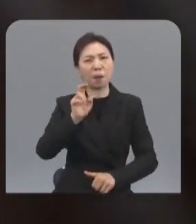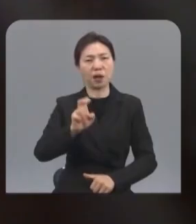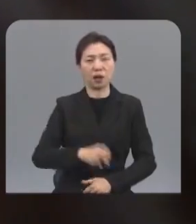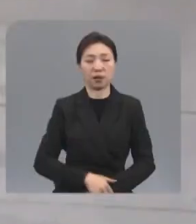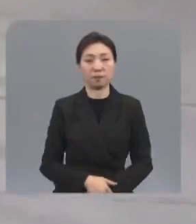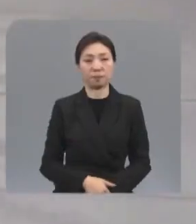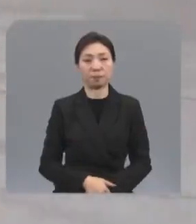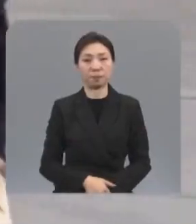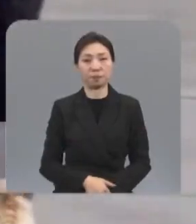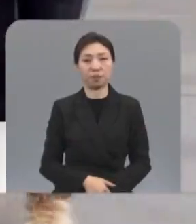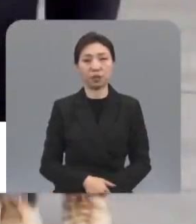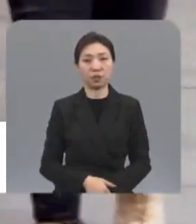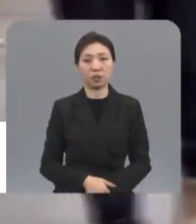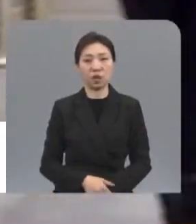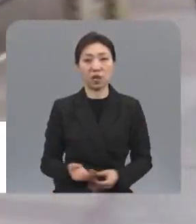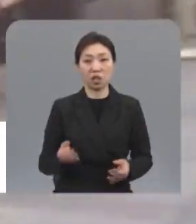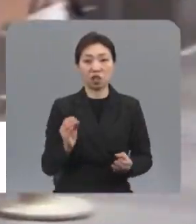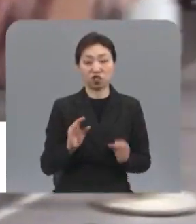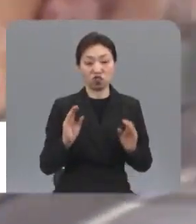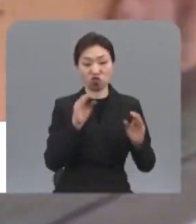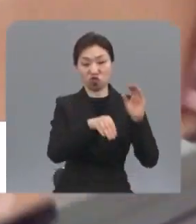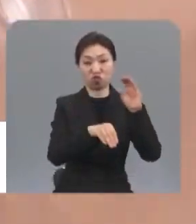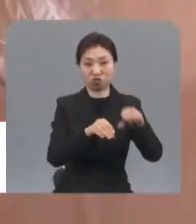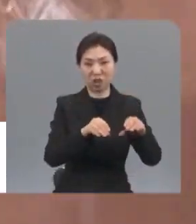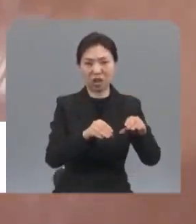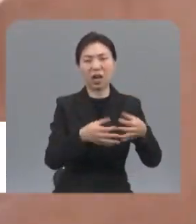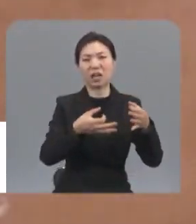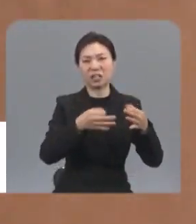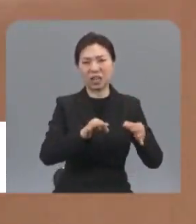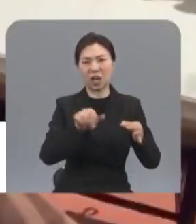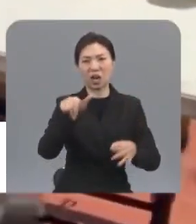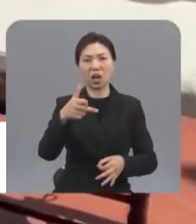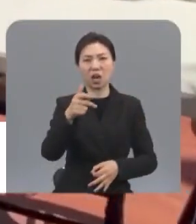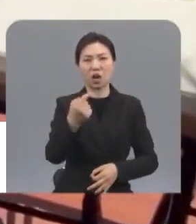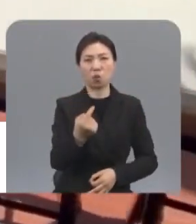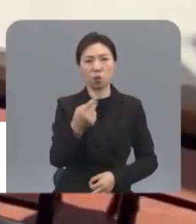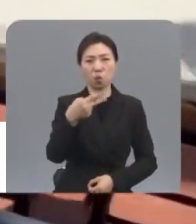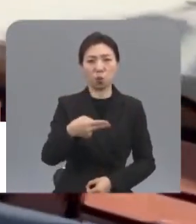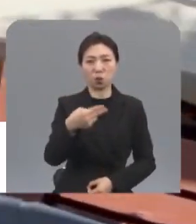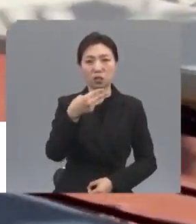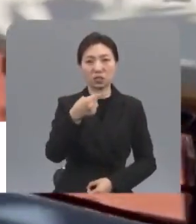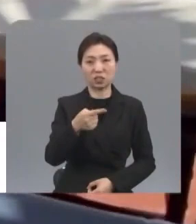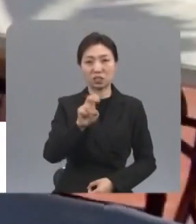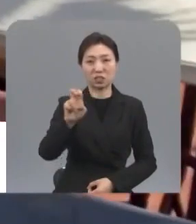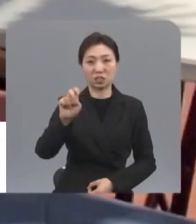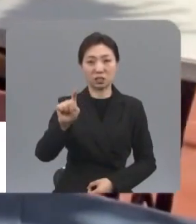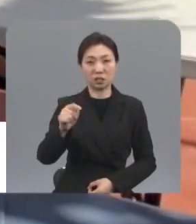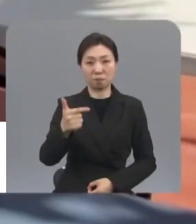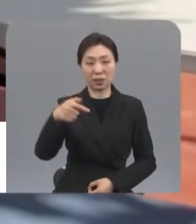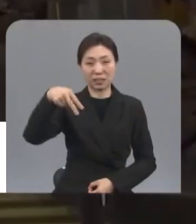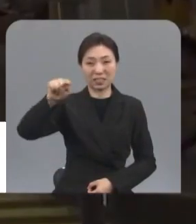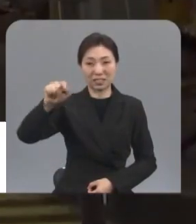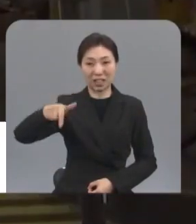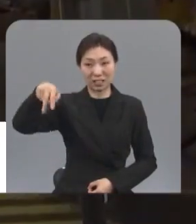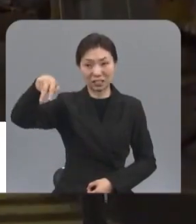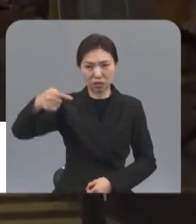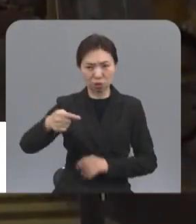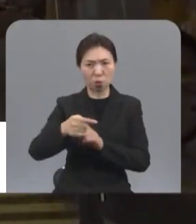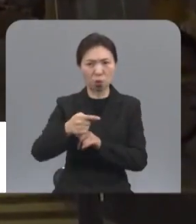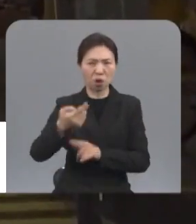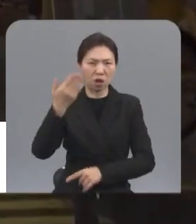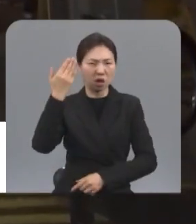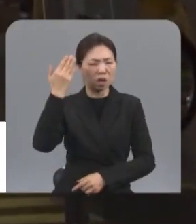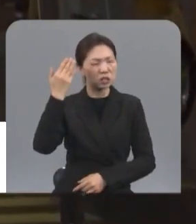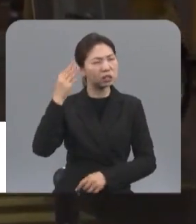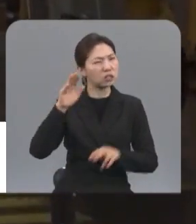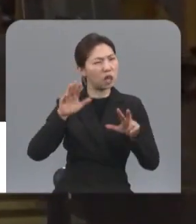추산됩니다. 투자은행 골드만삭스도 미국 경제가 앞으로 1년 안에 침체 국면에 들어갈 가능성을 기존